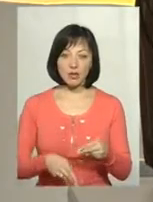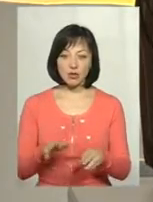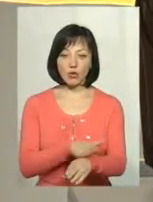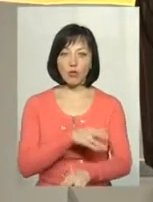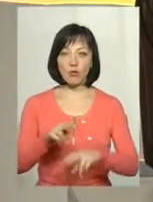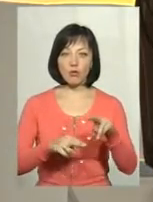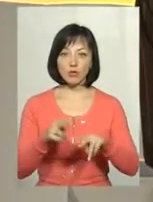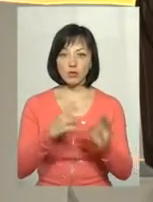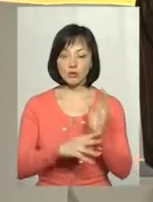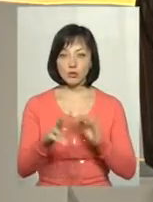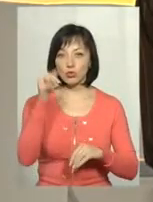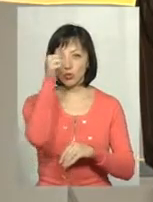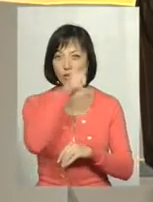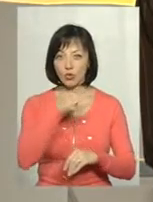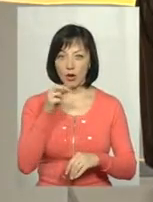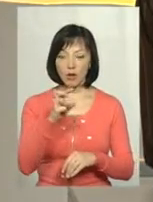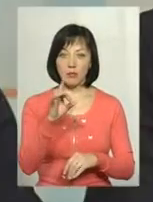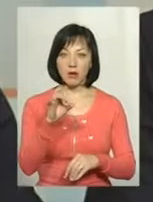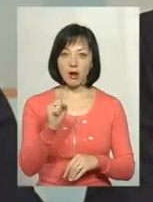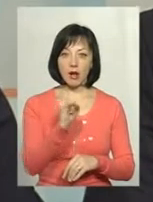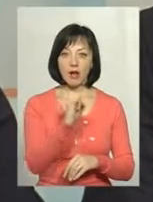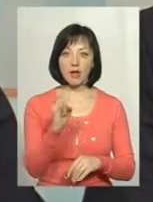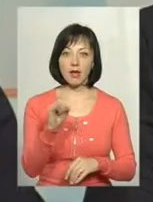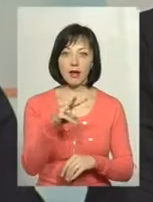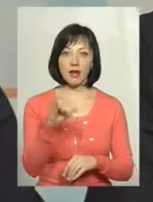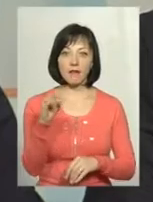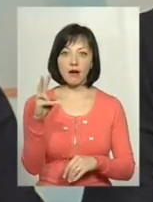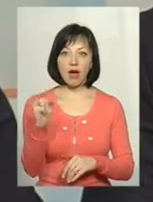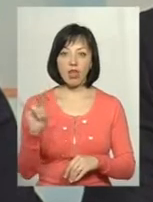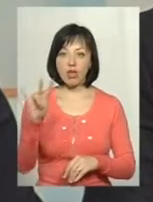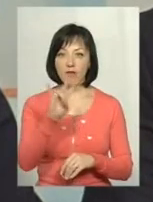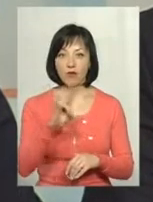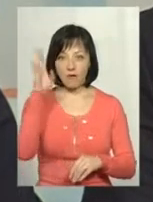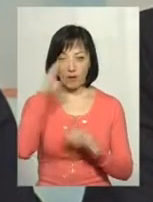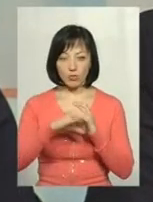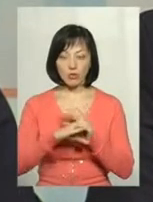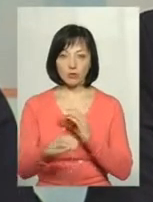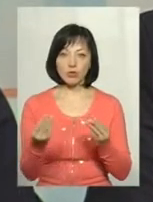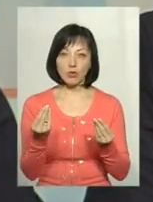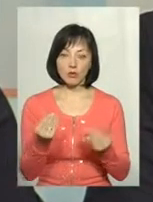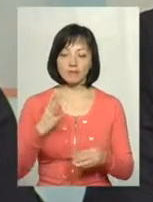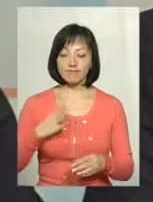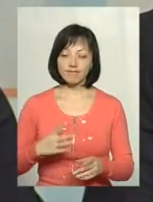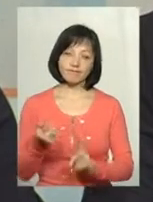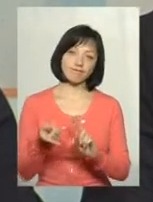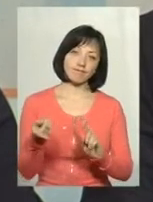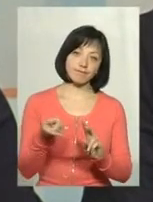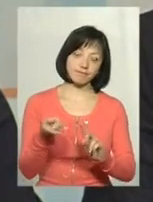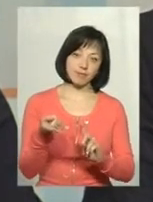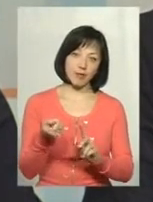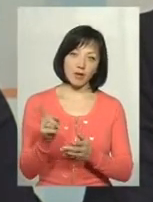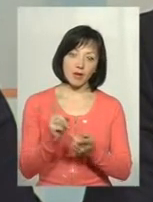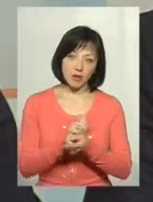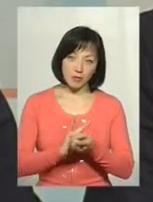довгобуд з 92-го року Браїлівка на вушці Водогін. Ми, на жаль, ці кошти мусили перерозподілити. Це